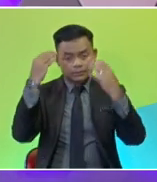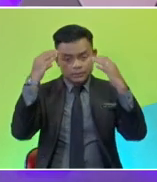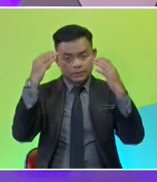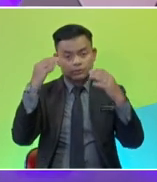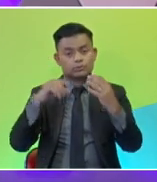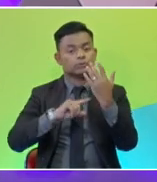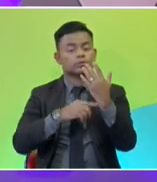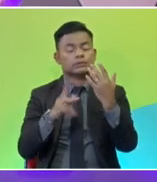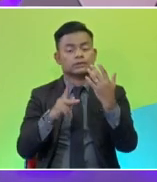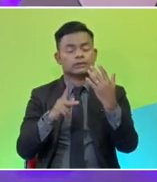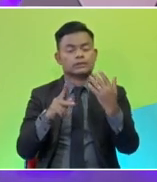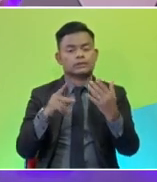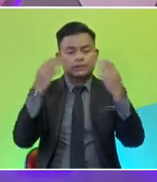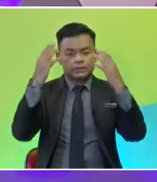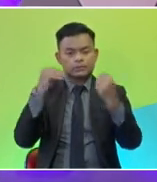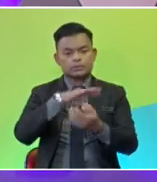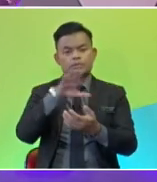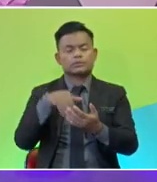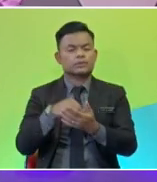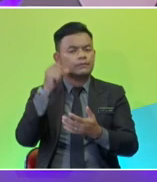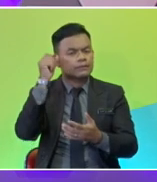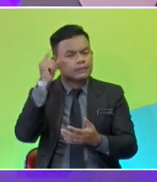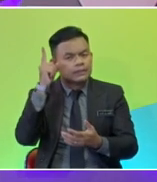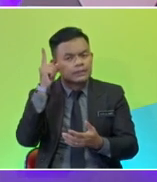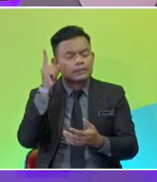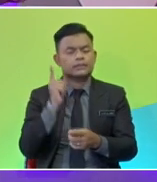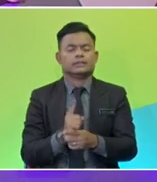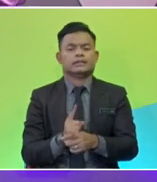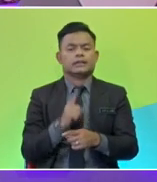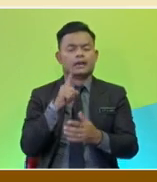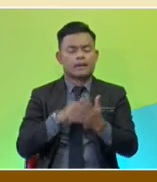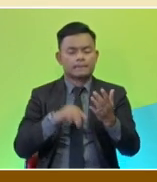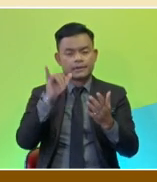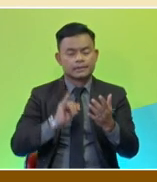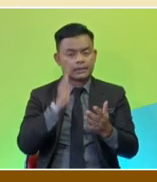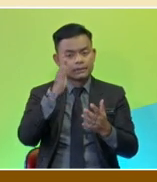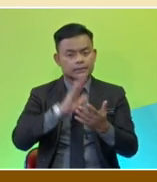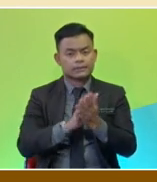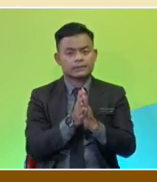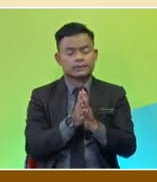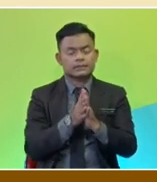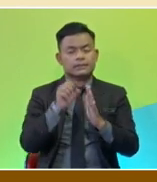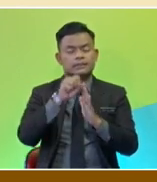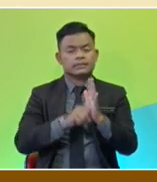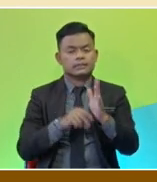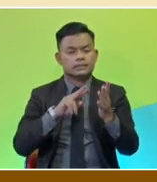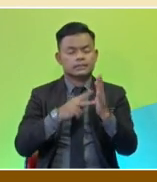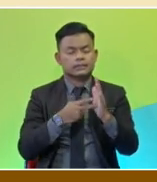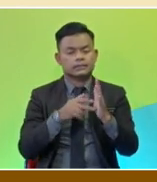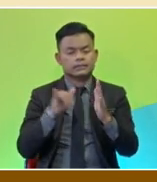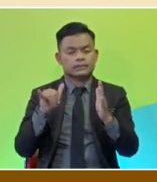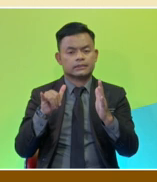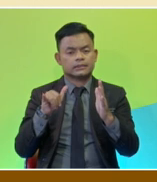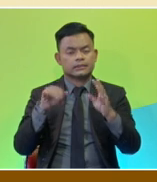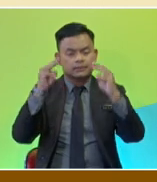Aiman berfikir apakah yang akan terjadi sekiranya manusia tidak mempunyai